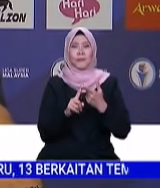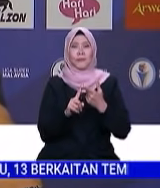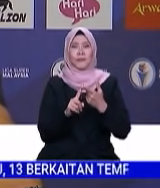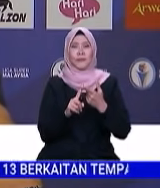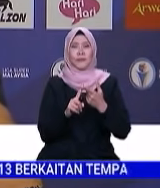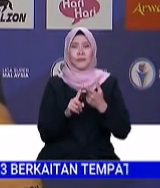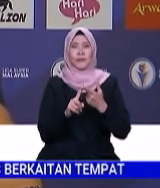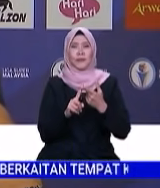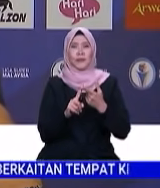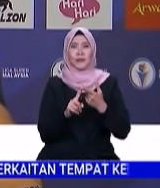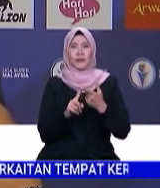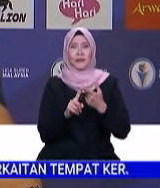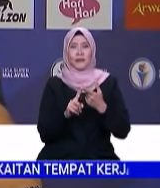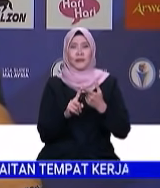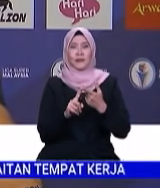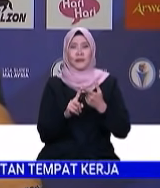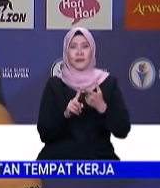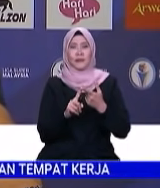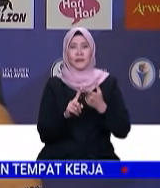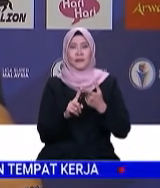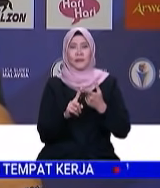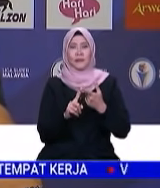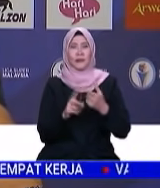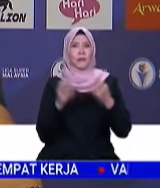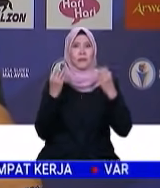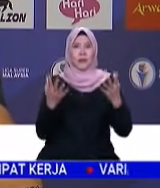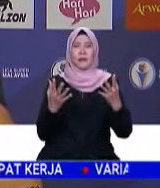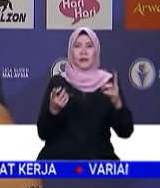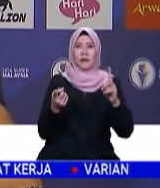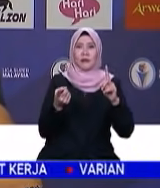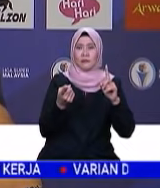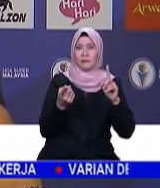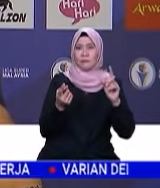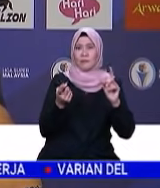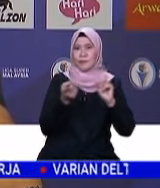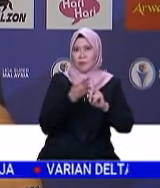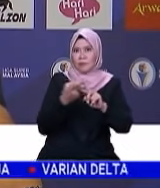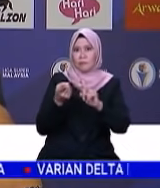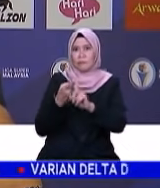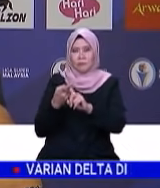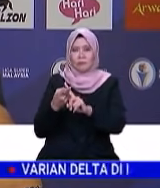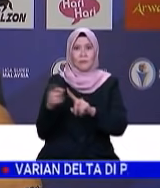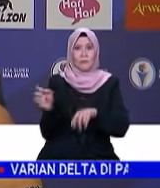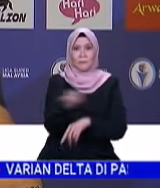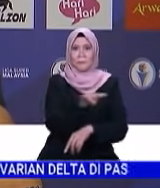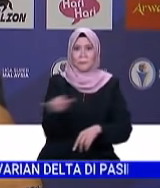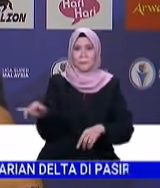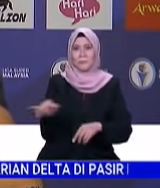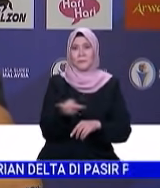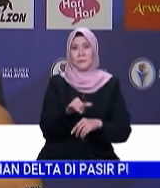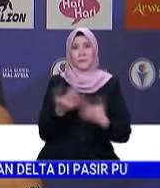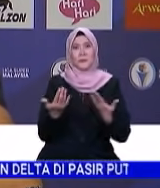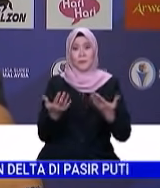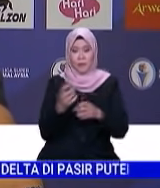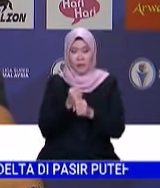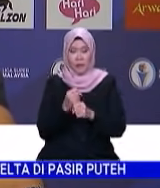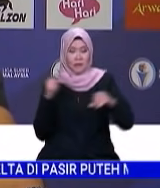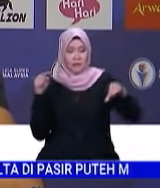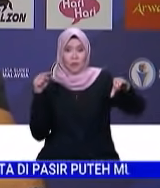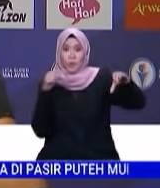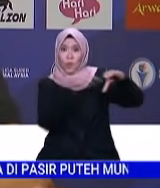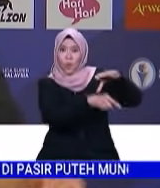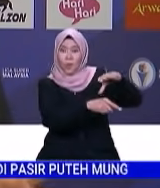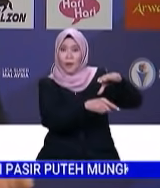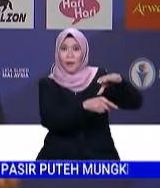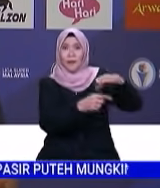mungkin kita ada berapa banyak seri. Jadi dengan satu gol tu,